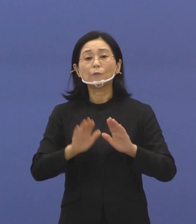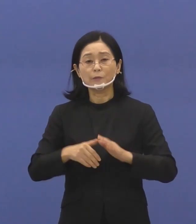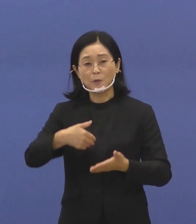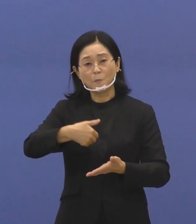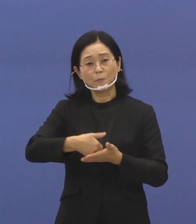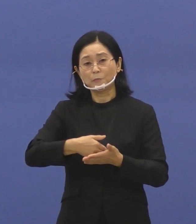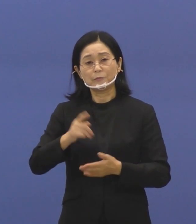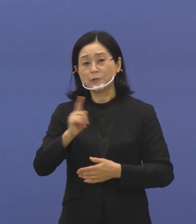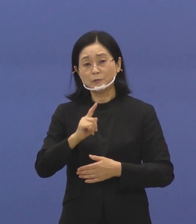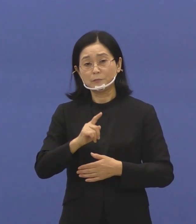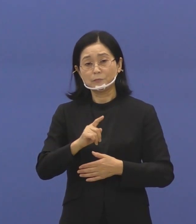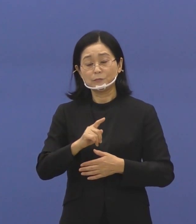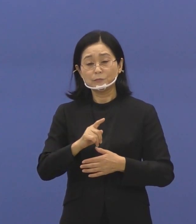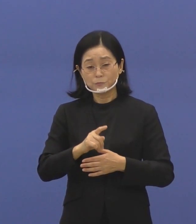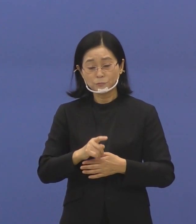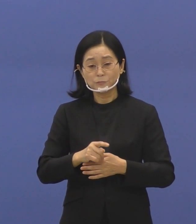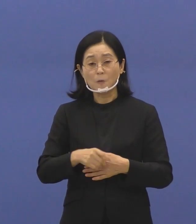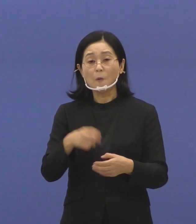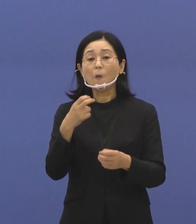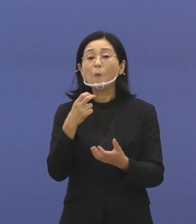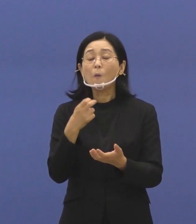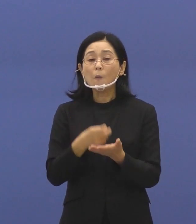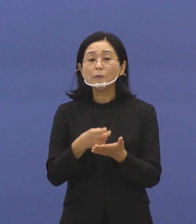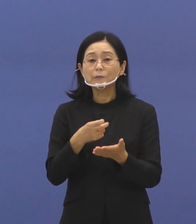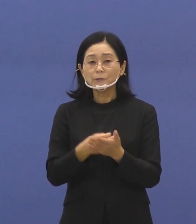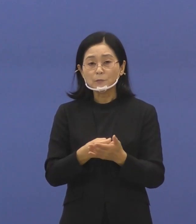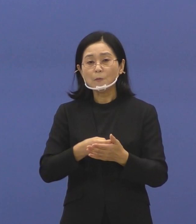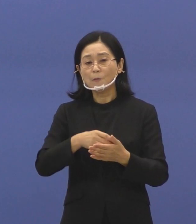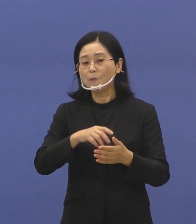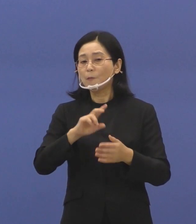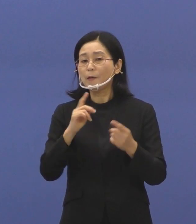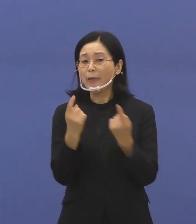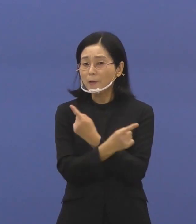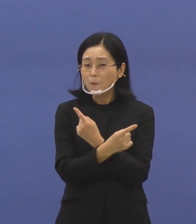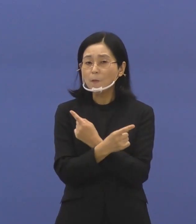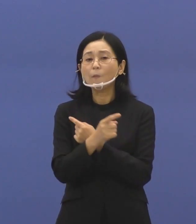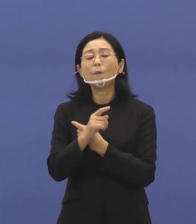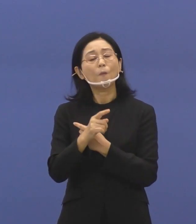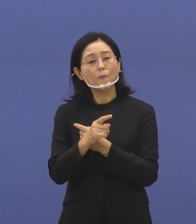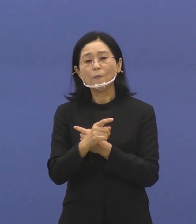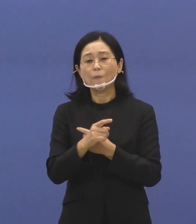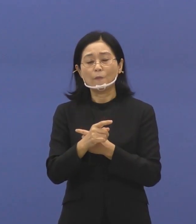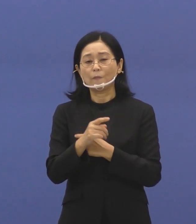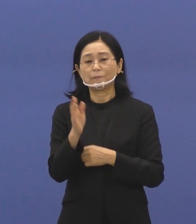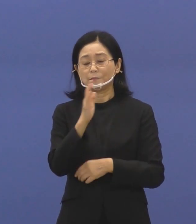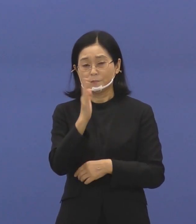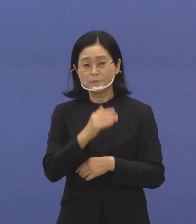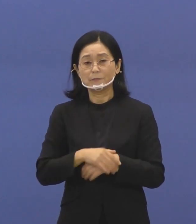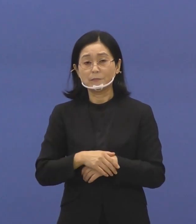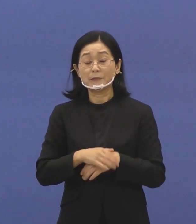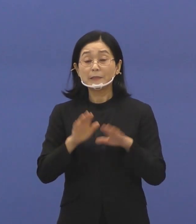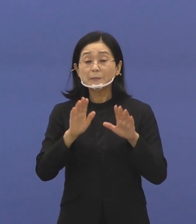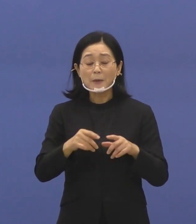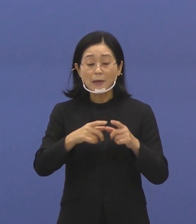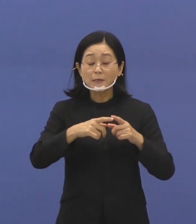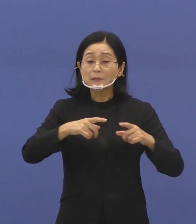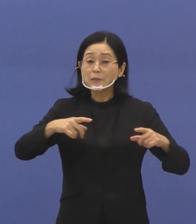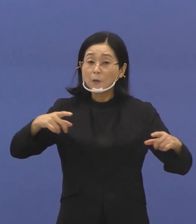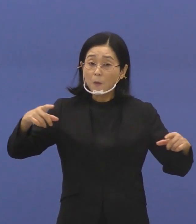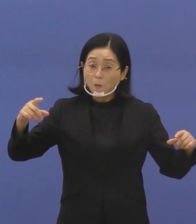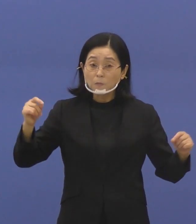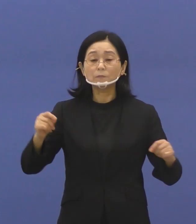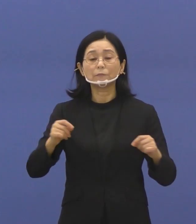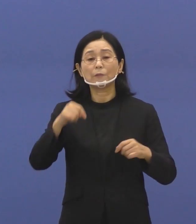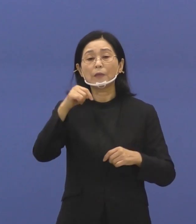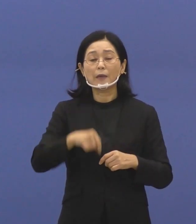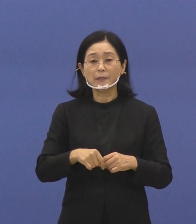感染法上の分類という中長期的なテーマよりむしろ、この日本全体で25万水